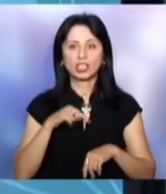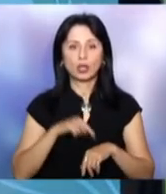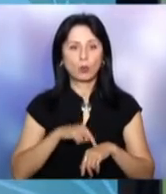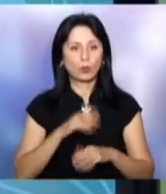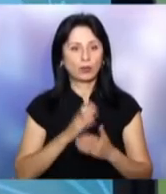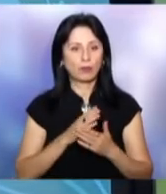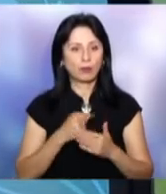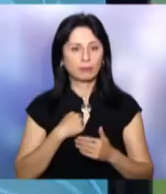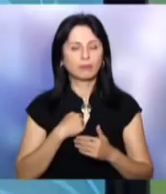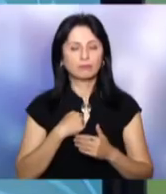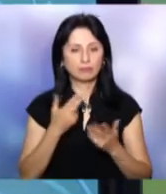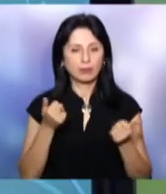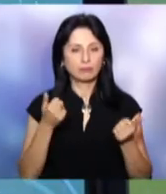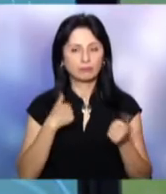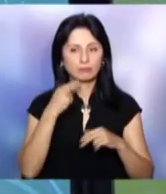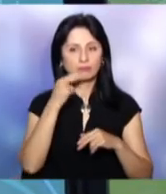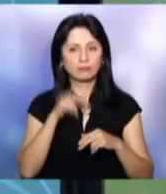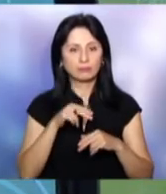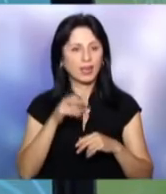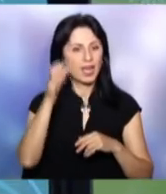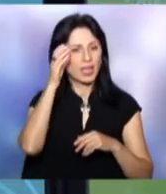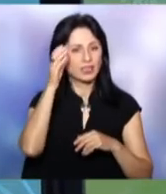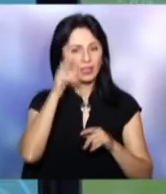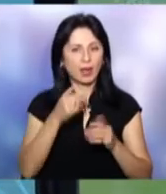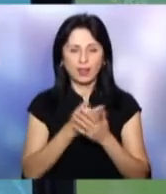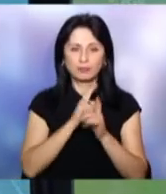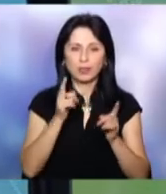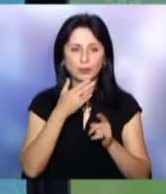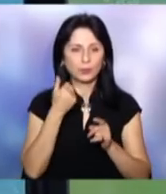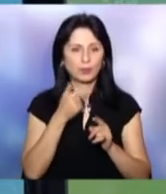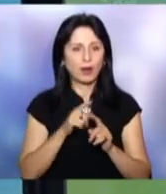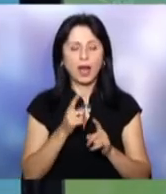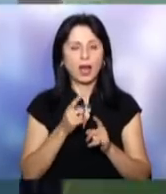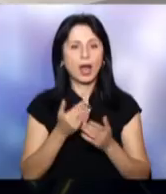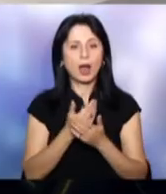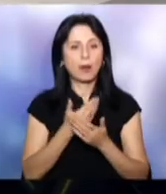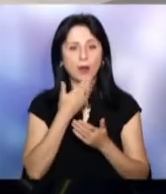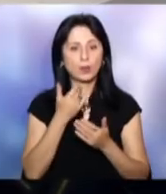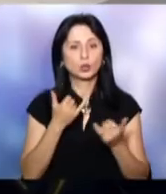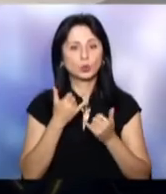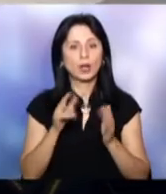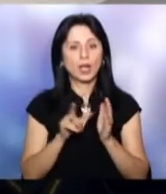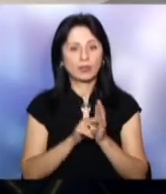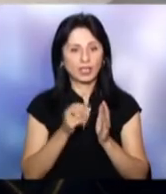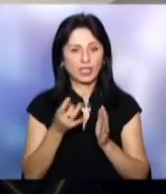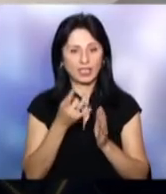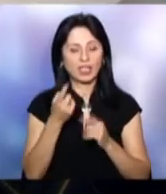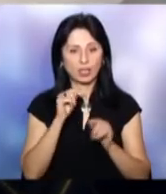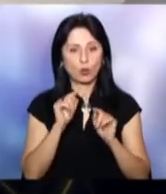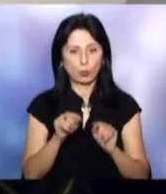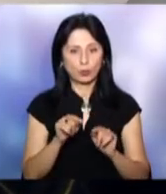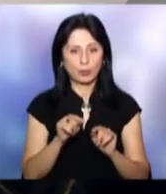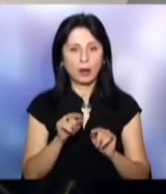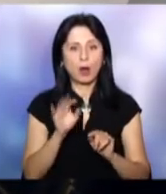განცდაც. ამაზე საუბრობენ მეცნიერები, თუმცა ეს არ არის ახალი და რატომ არ არის ახალი, ამას ჩვენ სტუმართან ერთად კიდევ